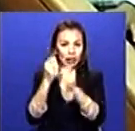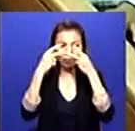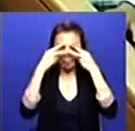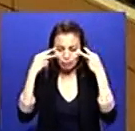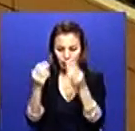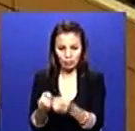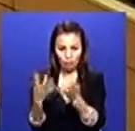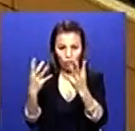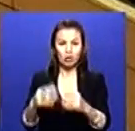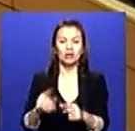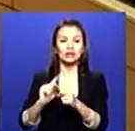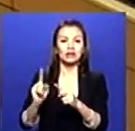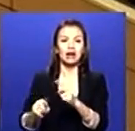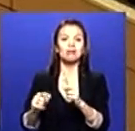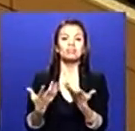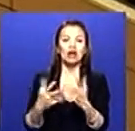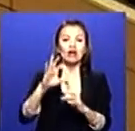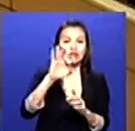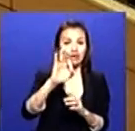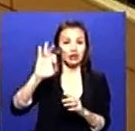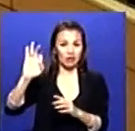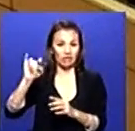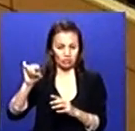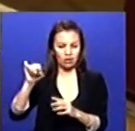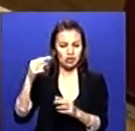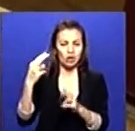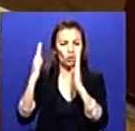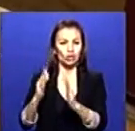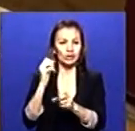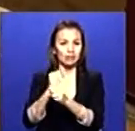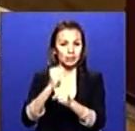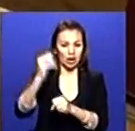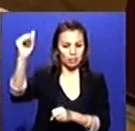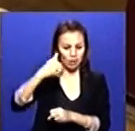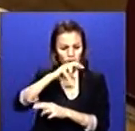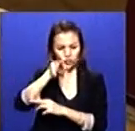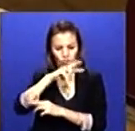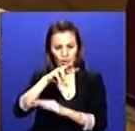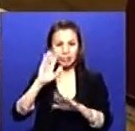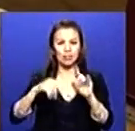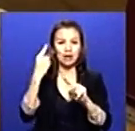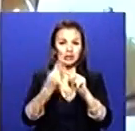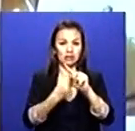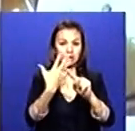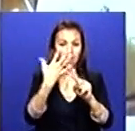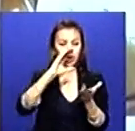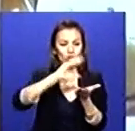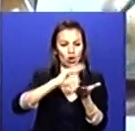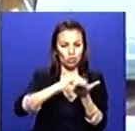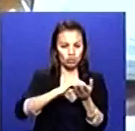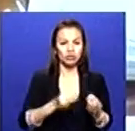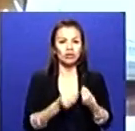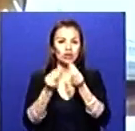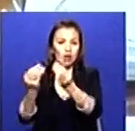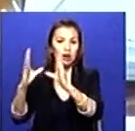งนี้ FATF จะส่งเจ้าหน้าที่มาติดตามความคืบหน้าในการบังคับใช้กฎหมายในเดือนพฤษภาคมนี้เพื่อนำข้อมูลเข้าสู่ที่ประชุมในเดือ